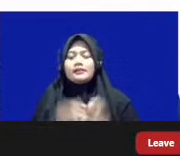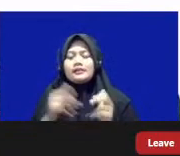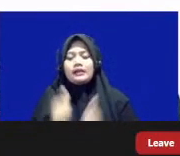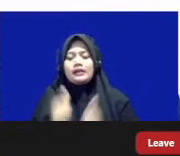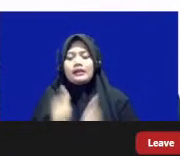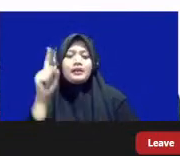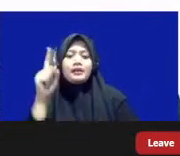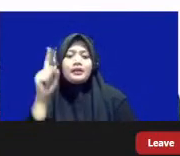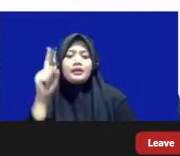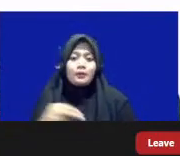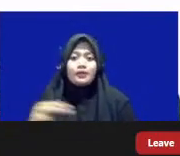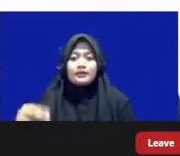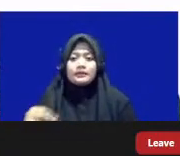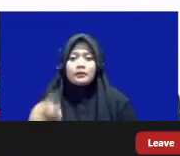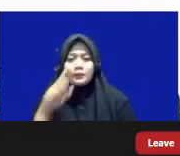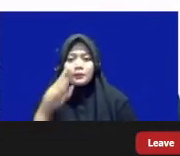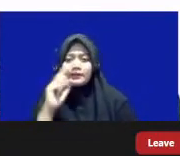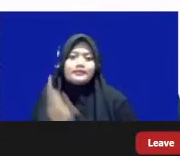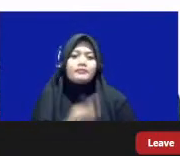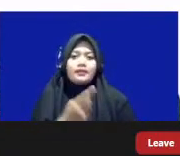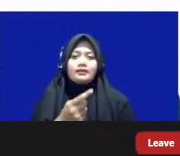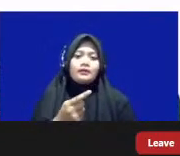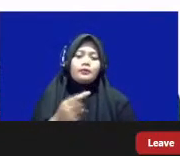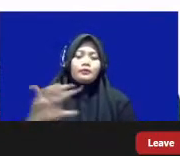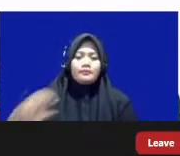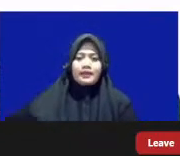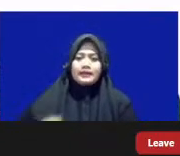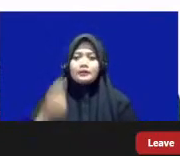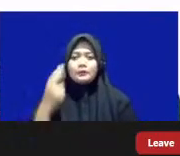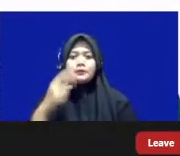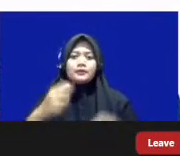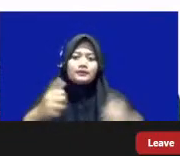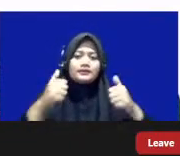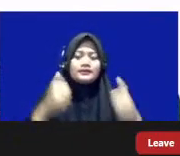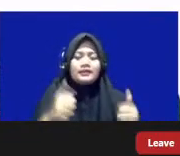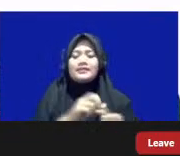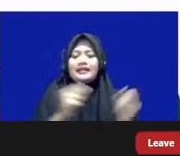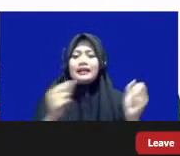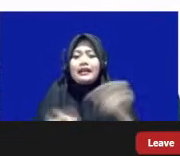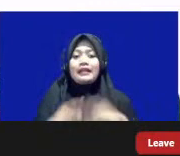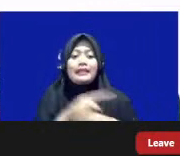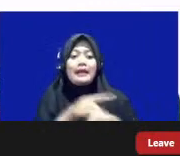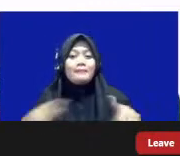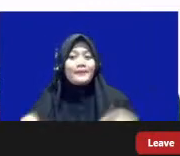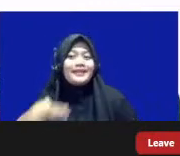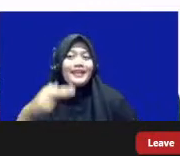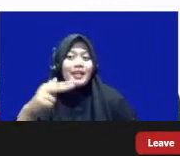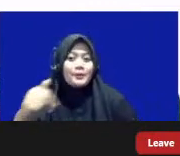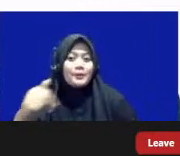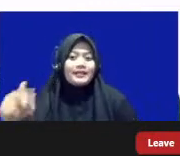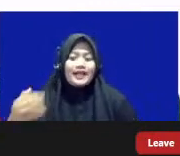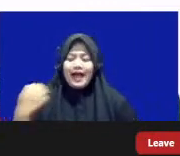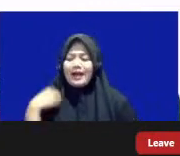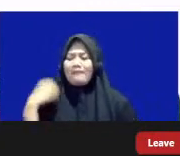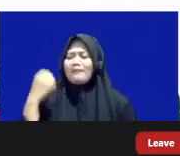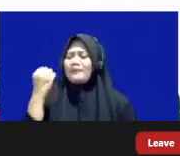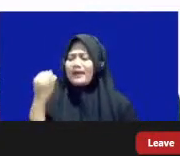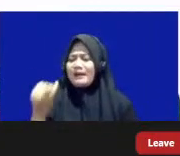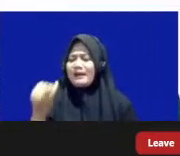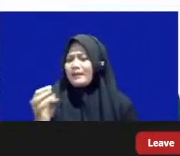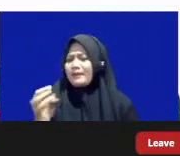bagaimana kecepatan kecepatan Bangladesh dalam bentuk kesiapsiagaan bencana. Namun di Indonesia ada beberapa hal yang kita tidak